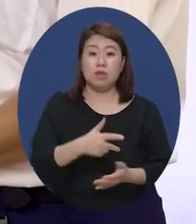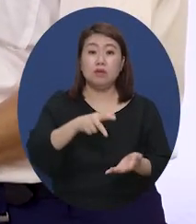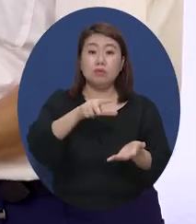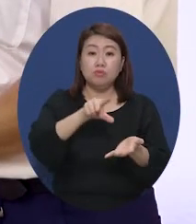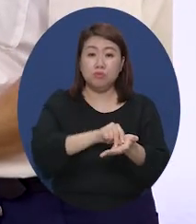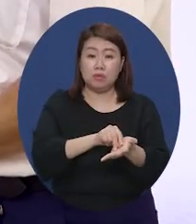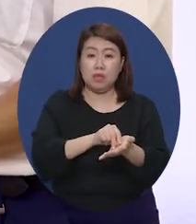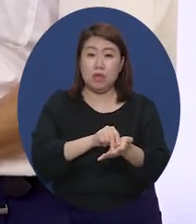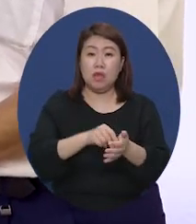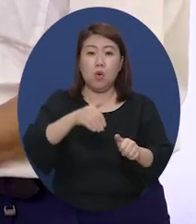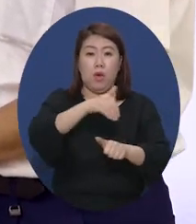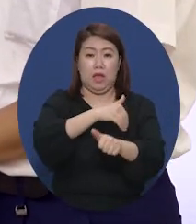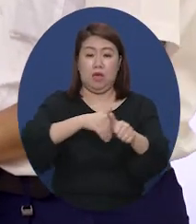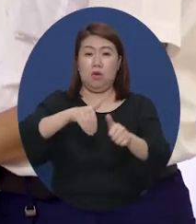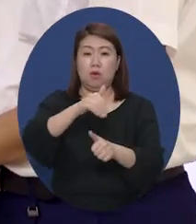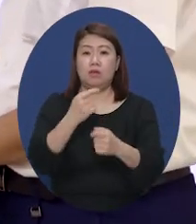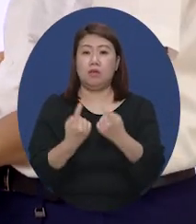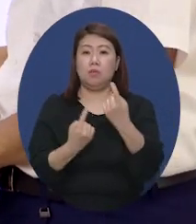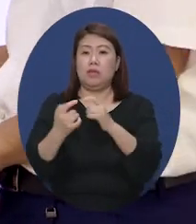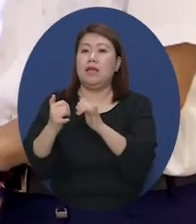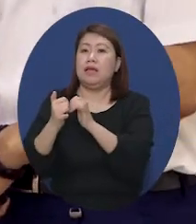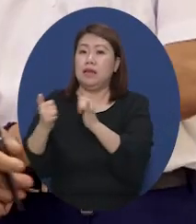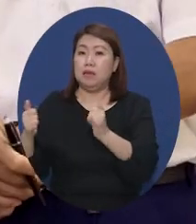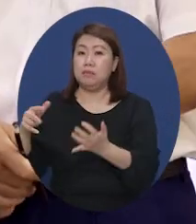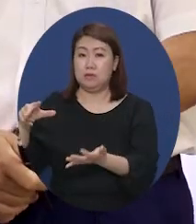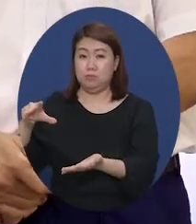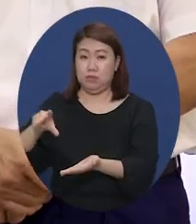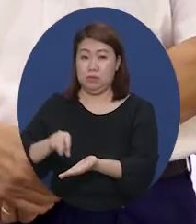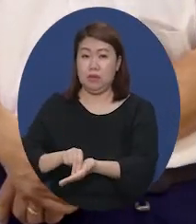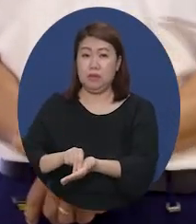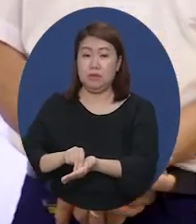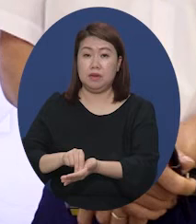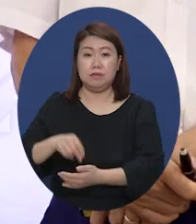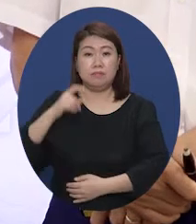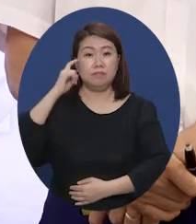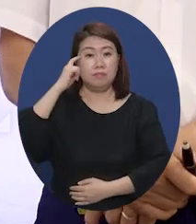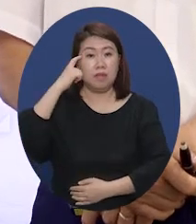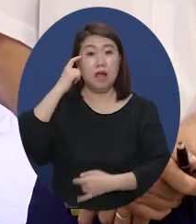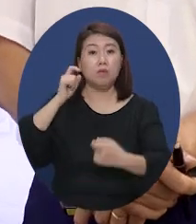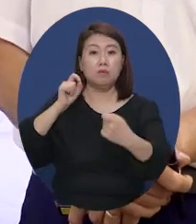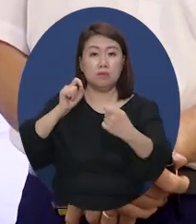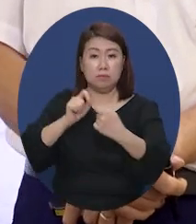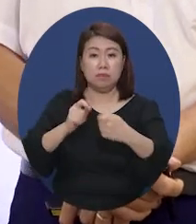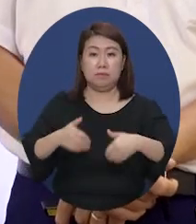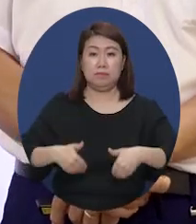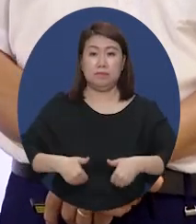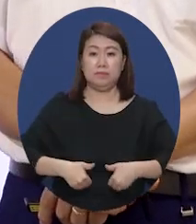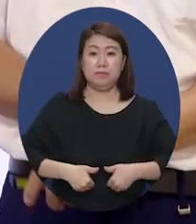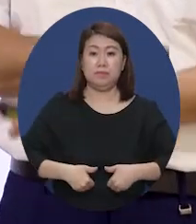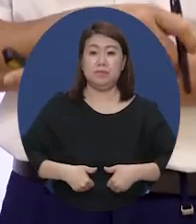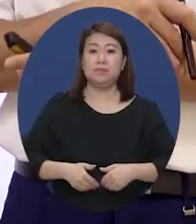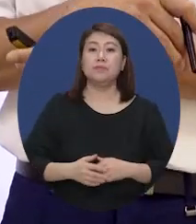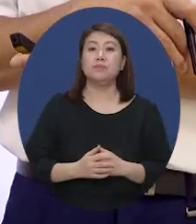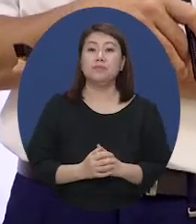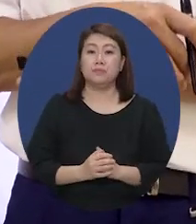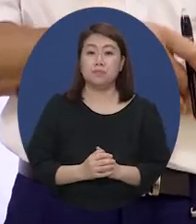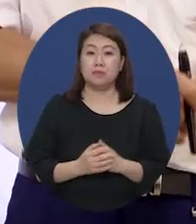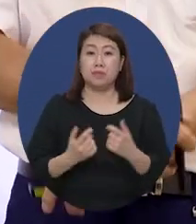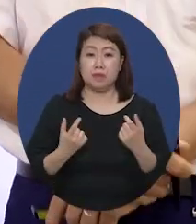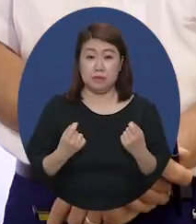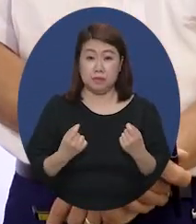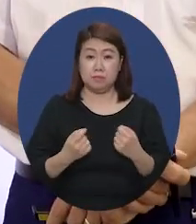문제는 환경 문제에 앞서서 인간의 문제라고 그렇게 생각하고 접근해야 한다는 것이